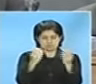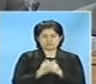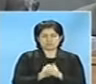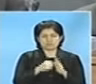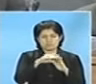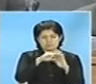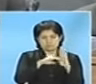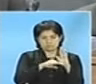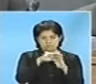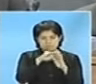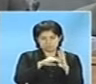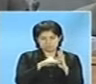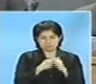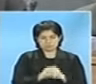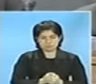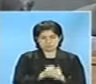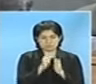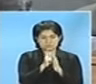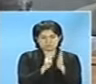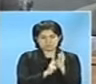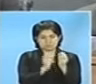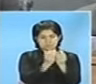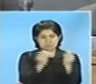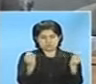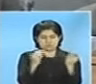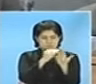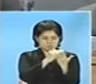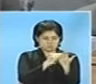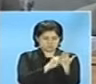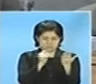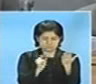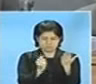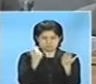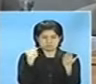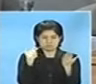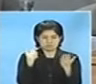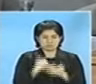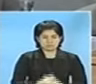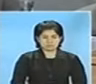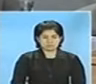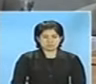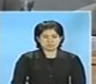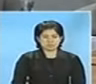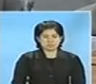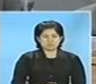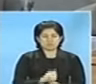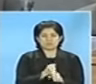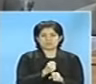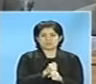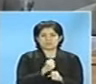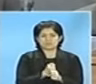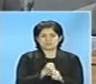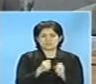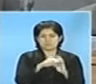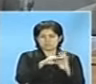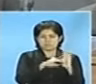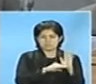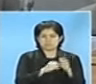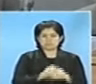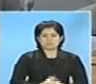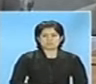ญขึ้นใหม่ทั้งฉบับโดยให้สสลทำการร่างรัฐธรรมนูญขึ้นมาก็จะไม่เป็นการที่